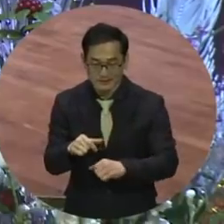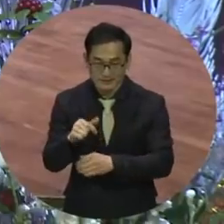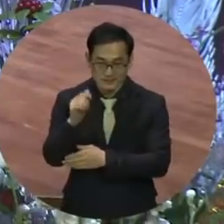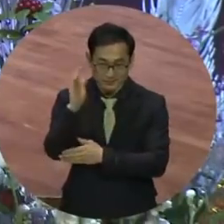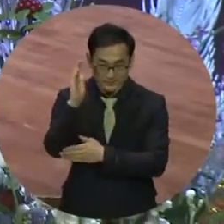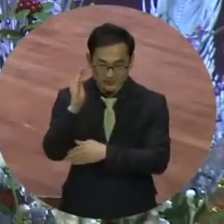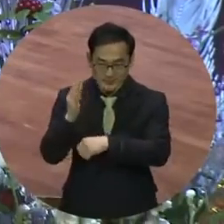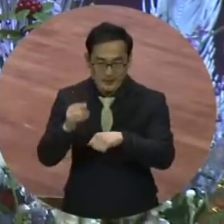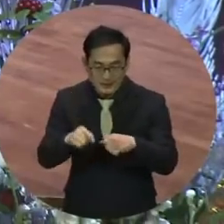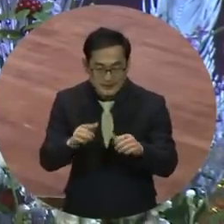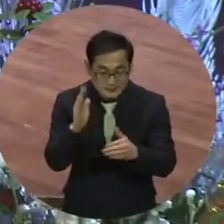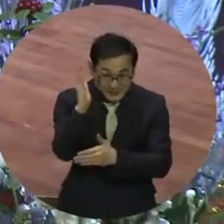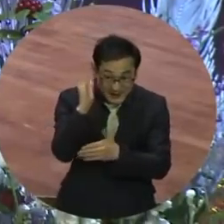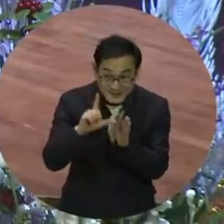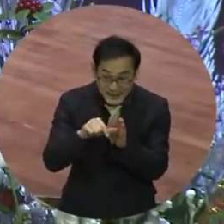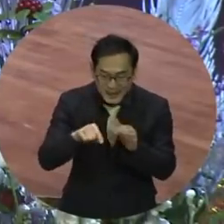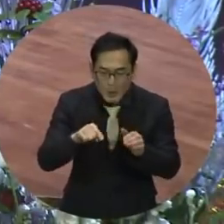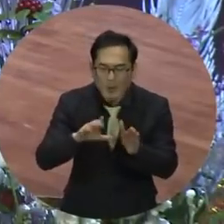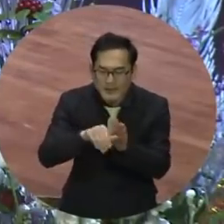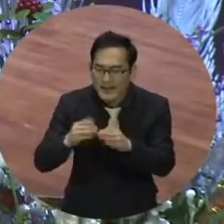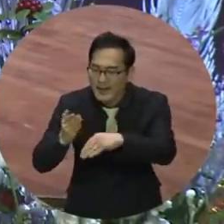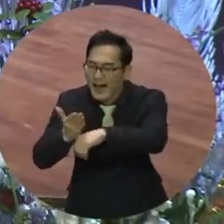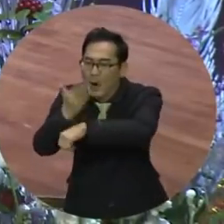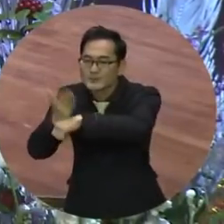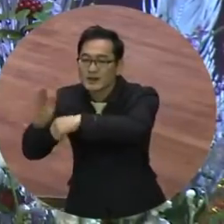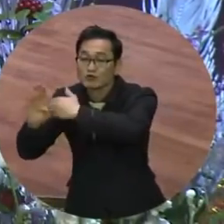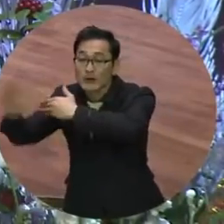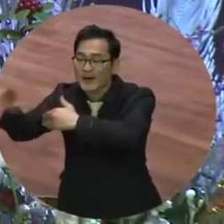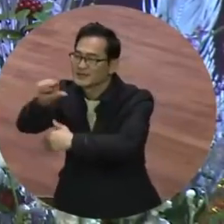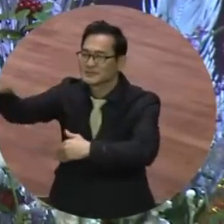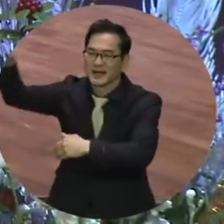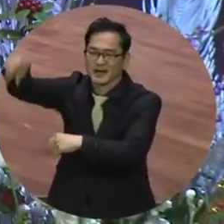9시간 후면 십자가 처형을 당해요. 9시간 후에는